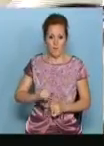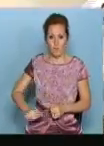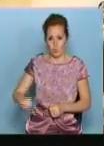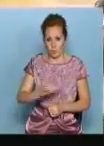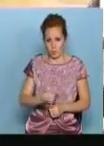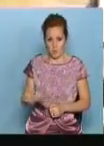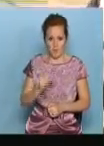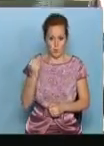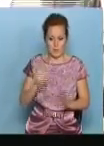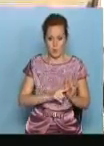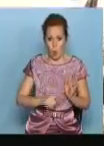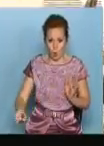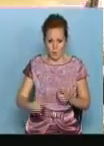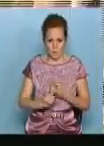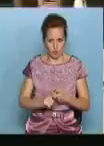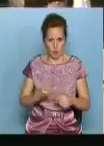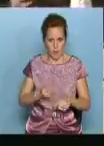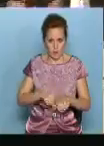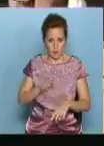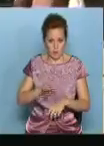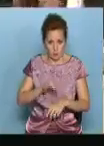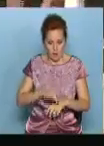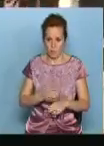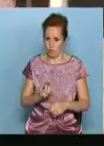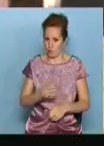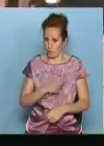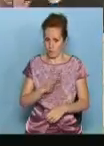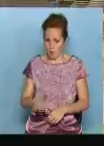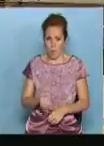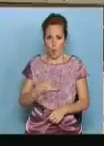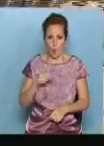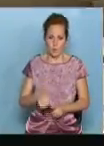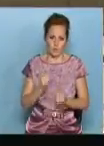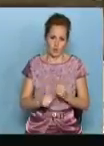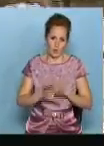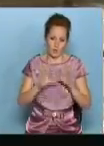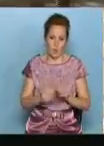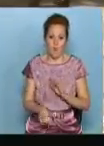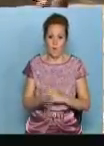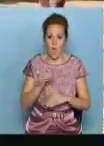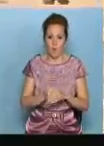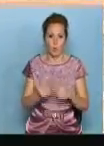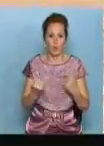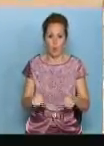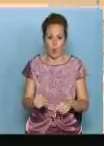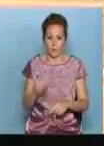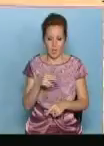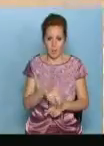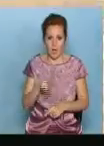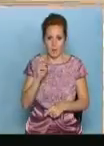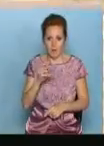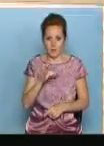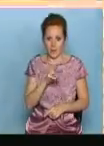историю случаев заражения именно этим редким штаммом еще не было. У нас чаще всего выявляют другой тип, Коксаки-Б. Он